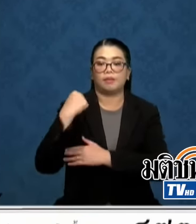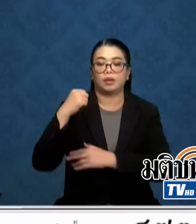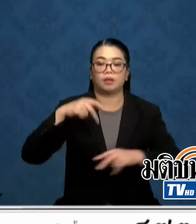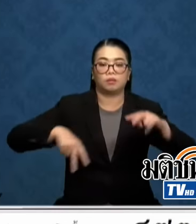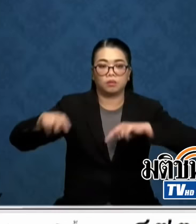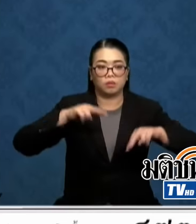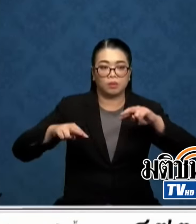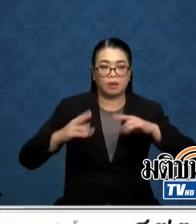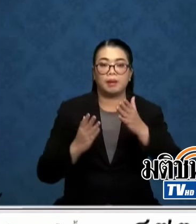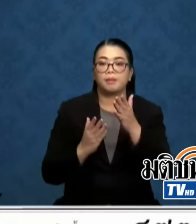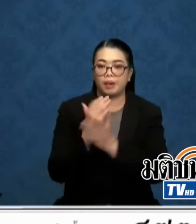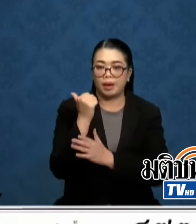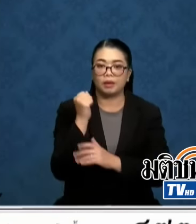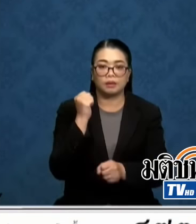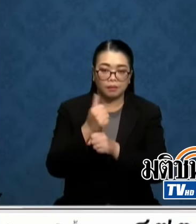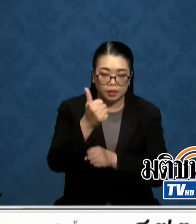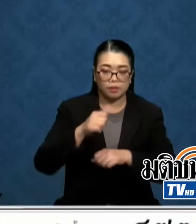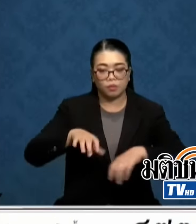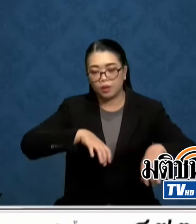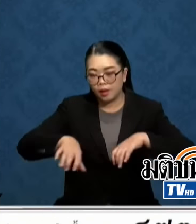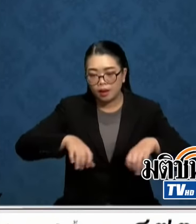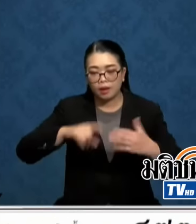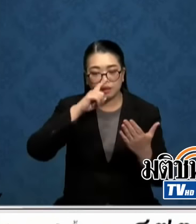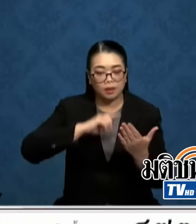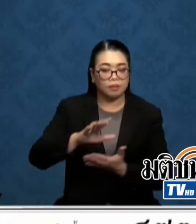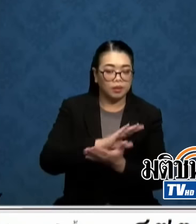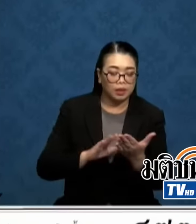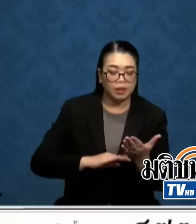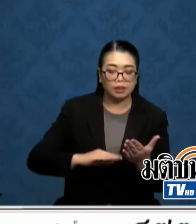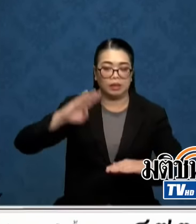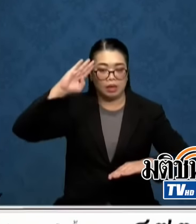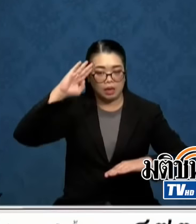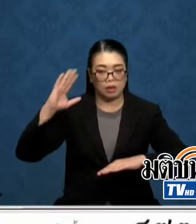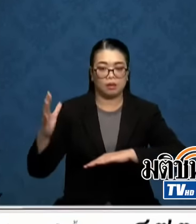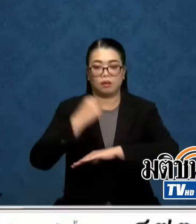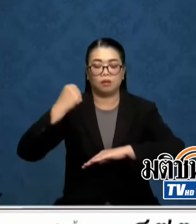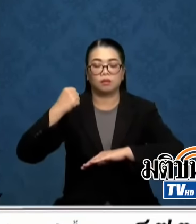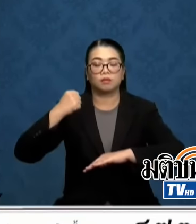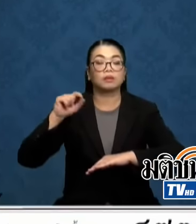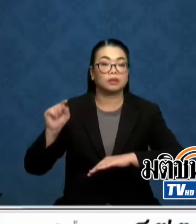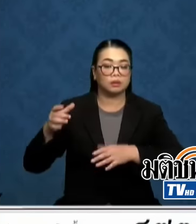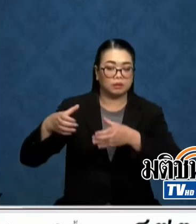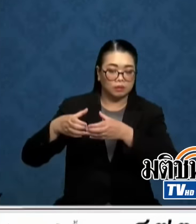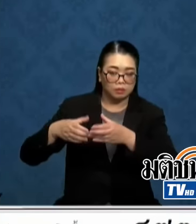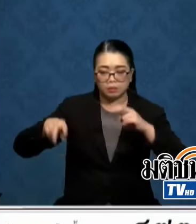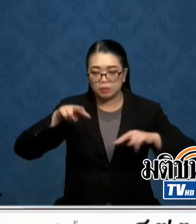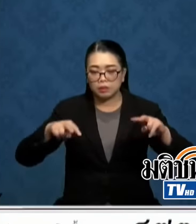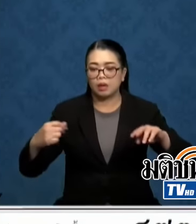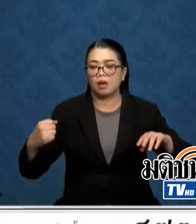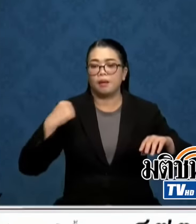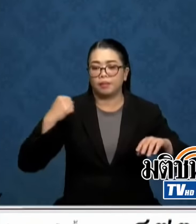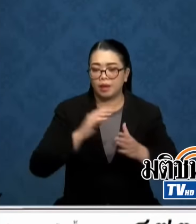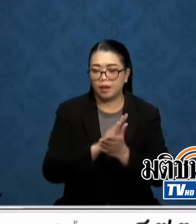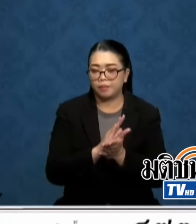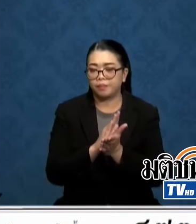ประเทศได้เป็นผลสำเร็จการบริหารประเทศชาติในลักษณะเช่นนี้คณะรัฐประหารย่อมมีอำนาจที่